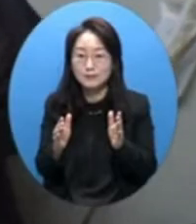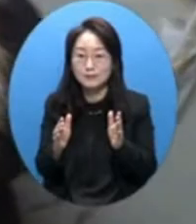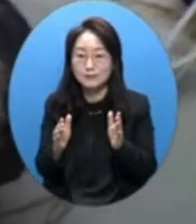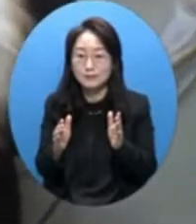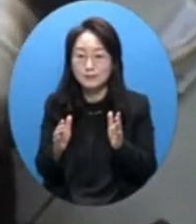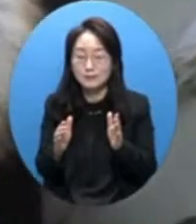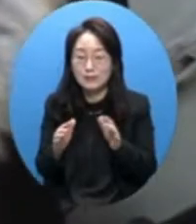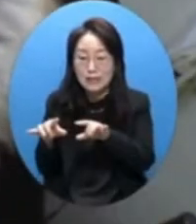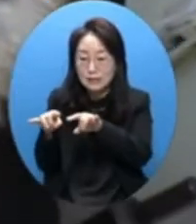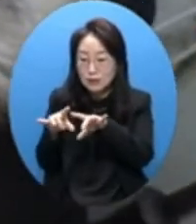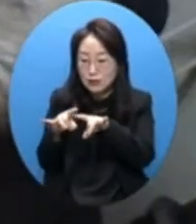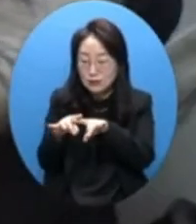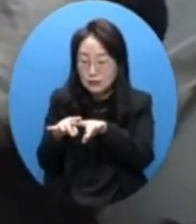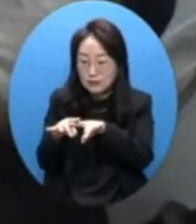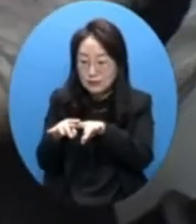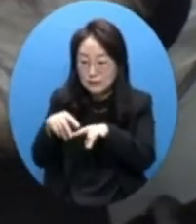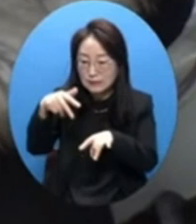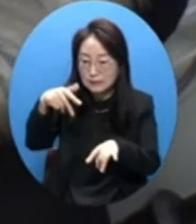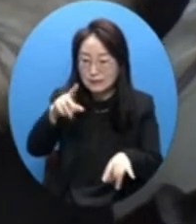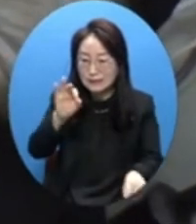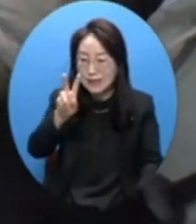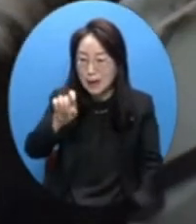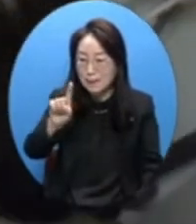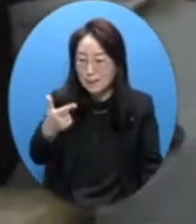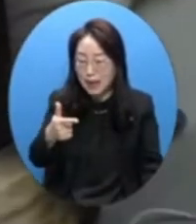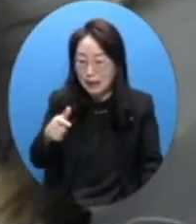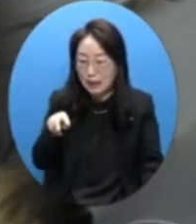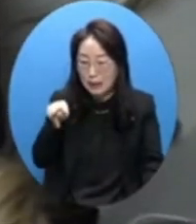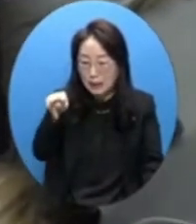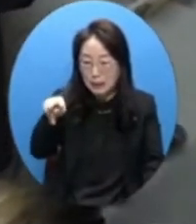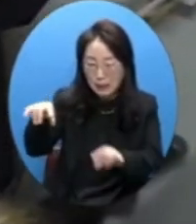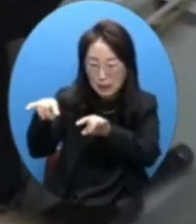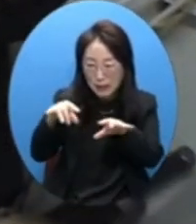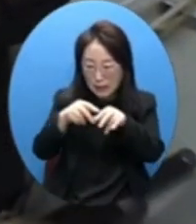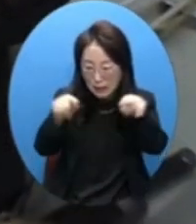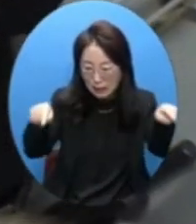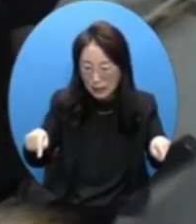전기장판 하나밖에 없습니다 그래서